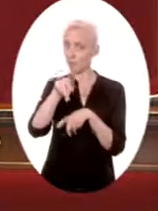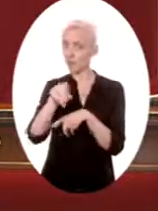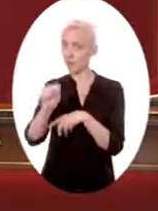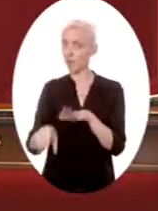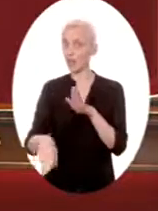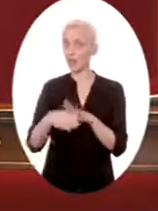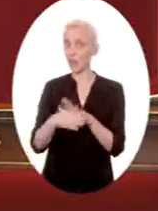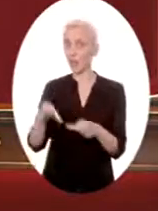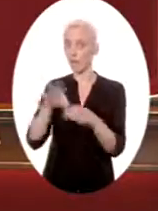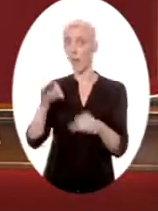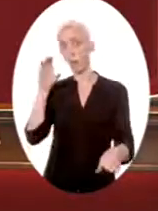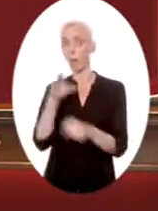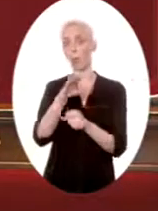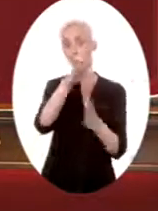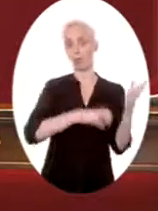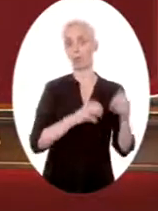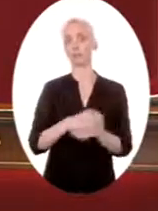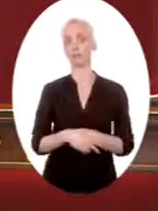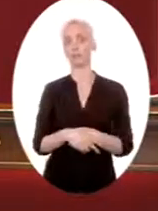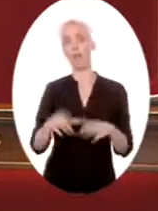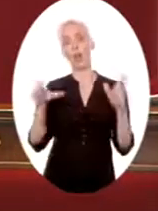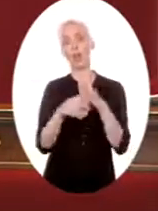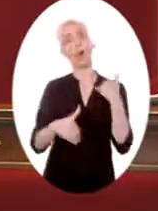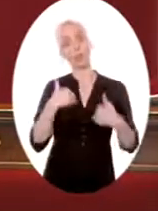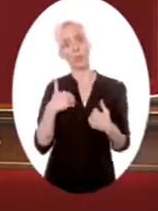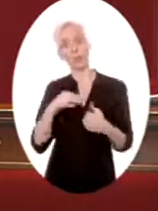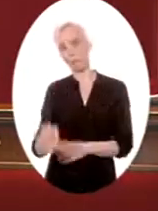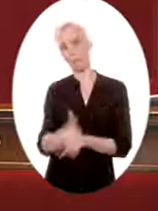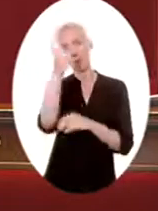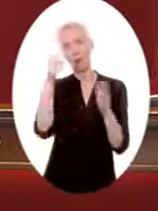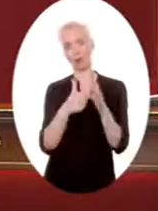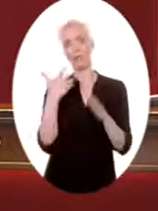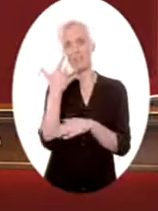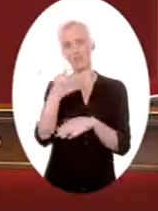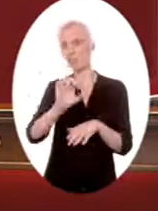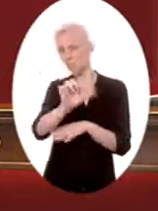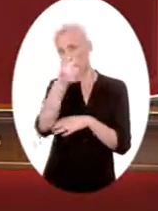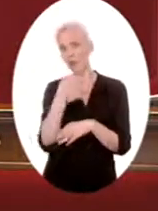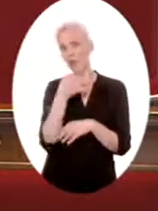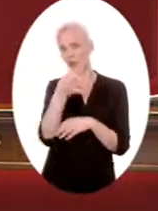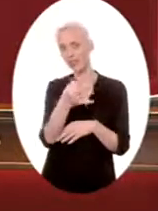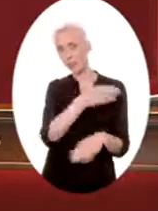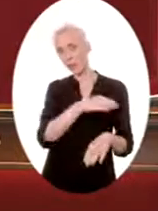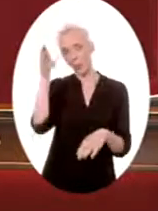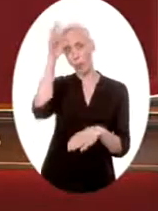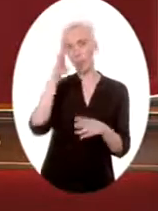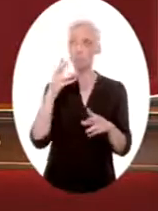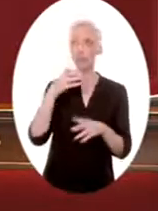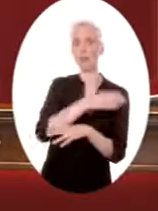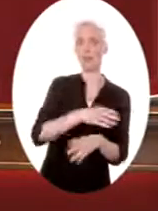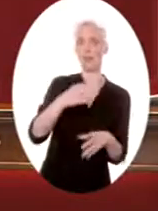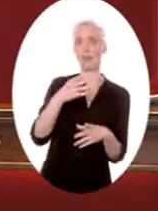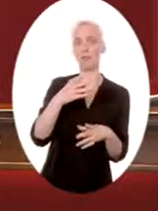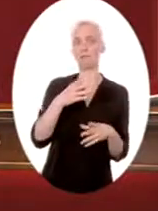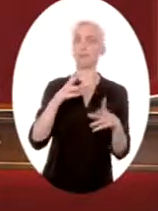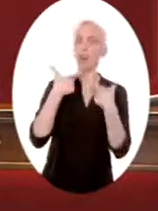à l'époque contre le texte la loi handicap a pour la première fois en 2005 fixer un concept d'accessibilité universelle qui